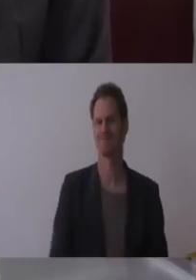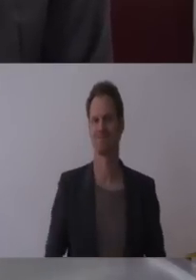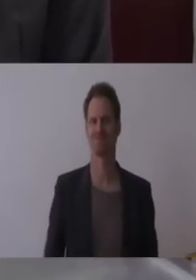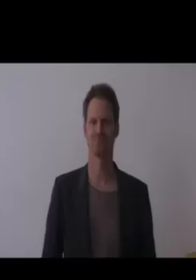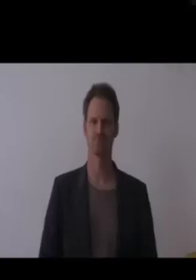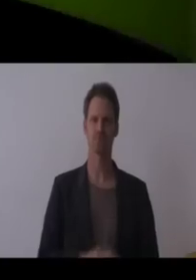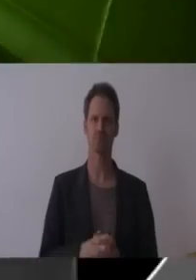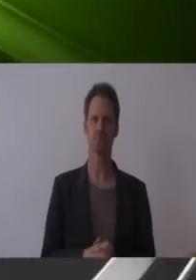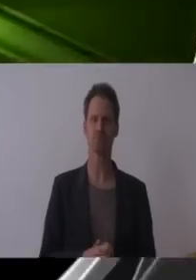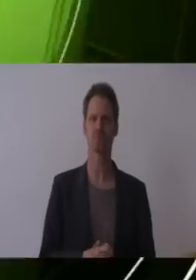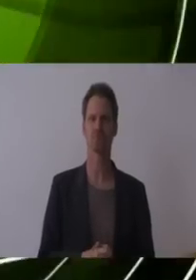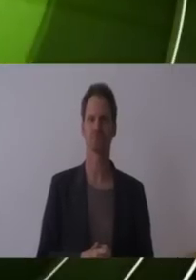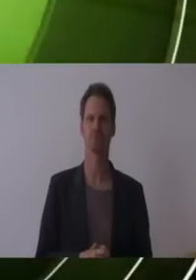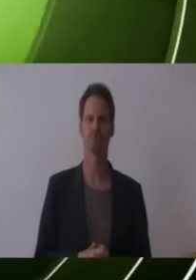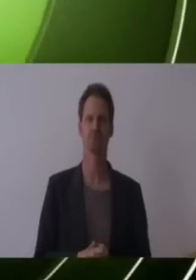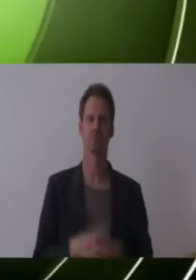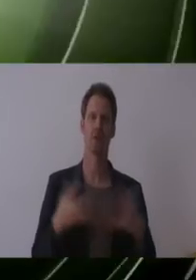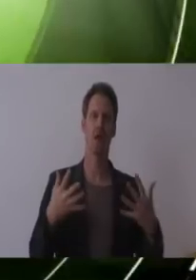JT.